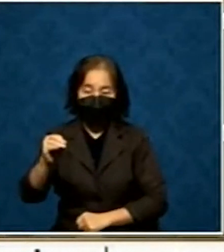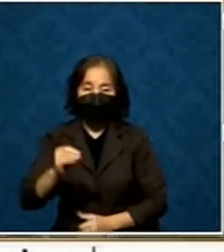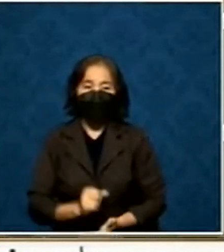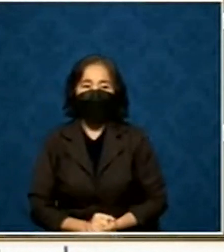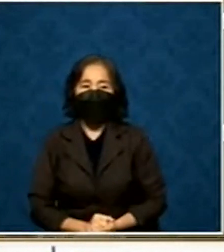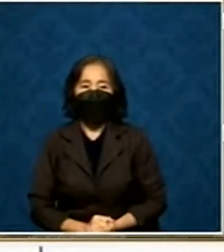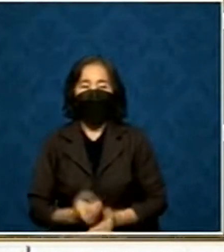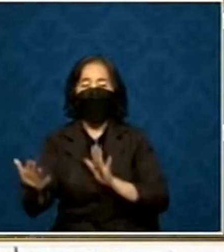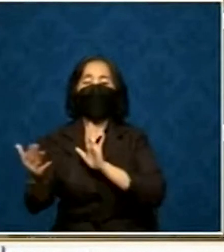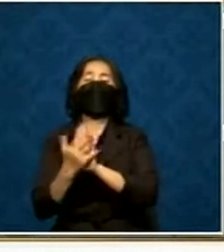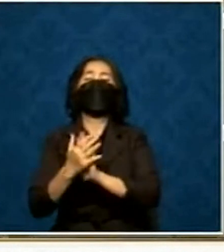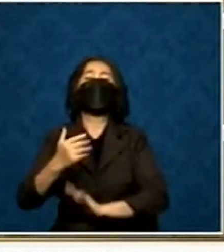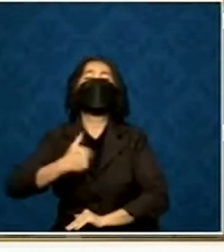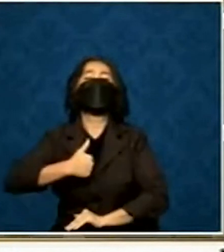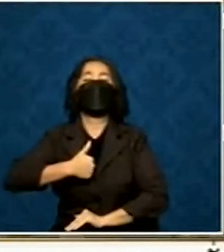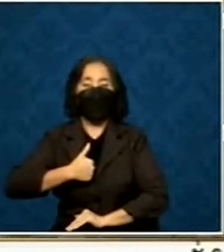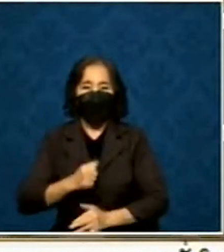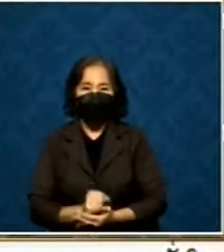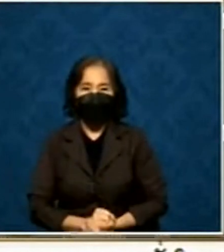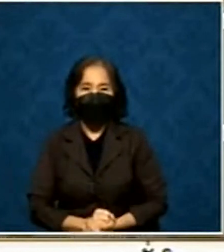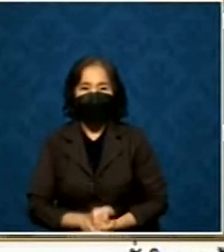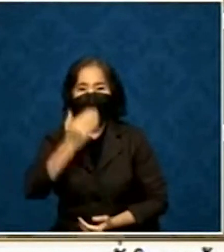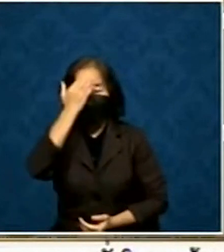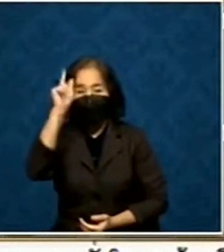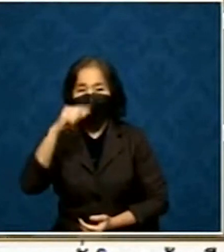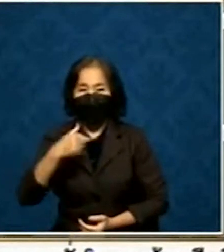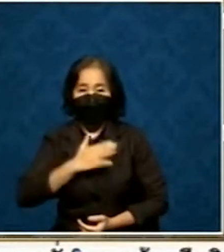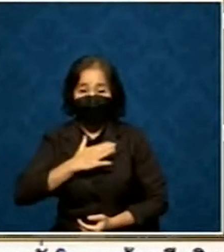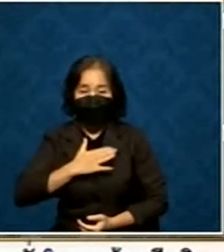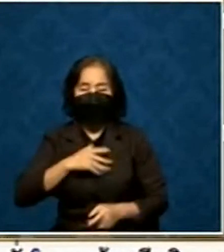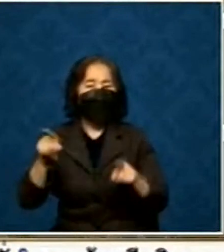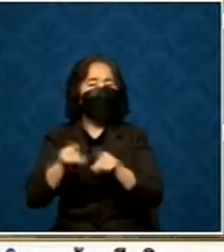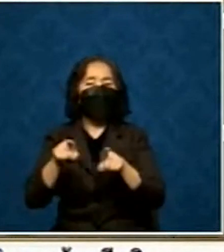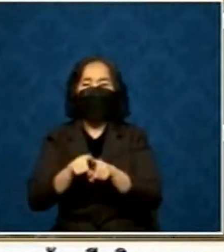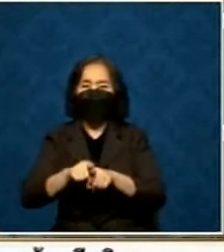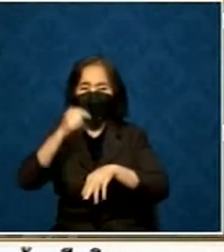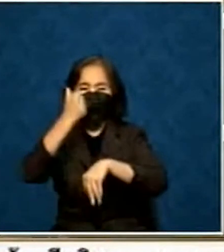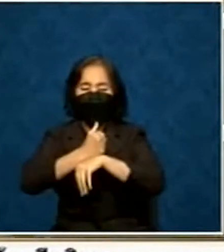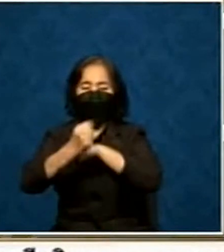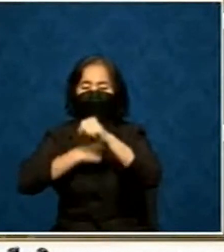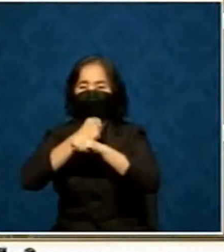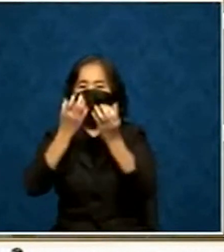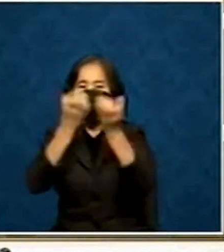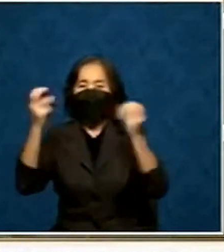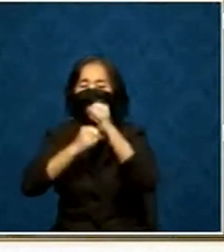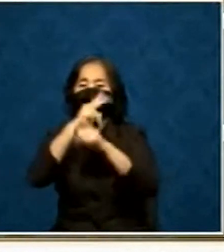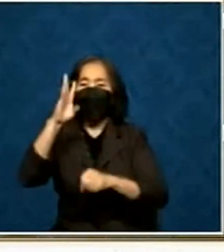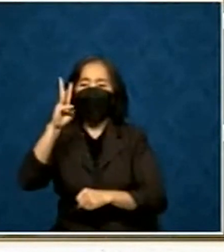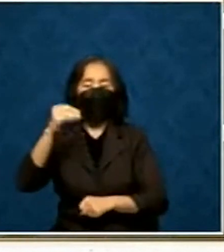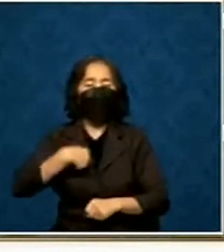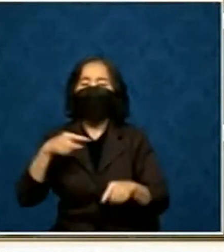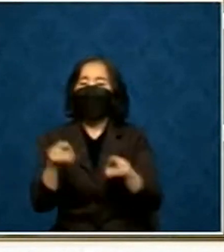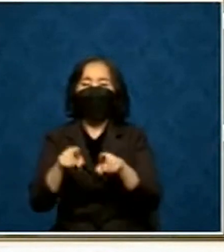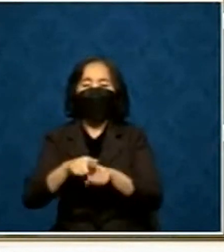รการป๊อปช. ส่งต่อให้คณะอนุกรรมการสอบส่นเพื่อป่องกันการพล้องที่กลนแก้งและผู้ขัดแย้งทางการเมืองทใช้